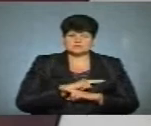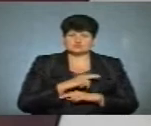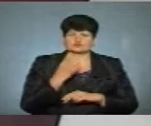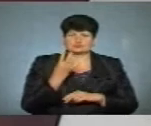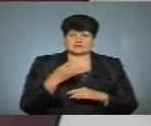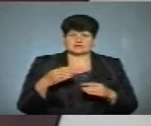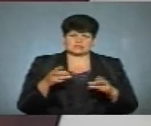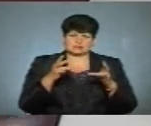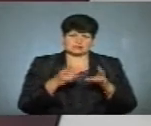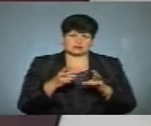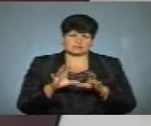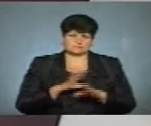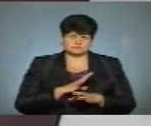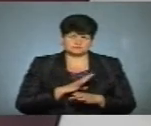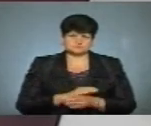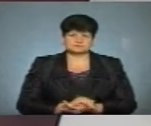травмувалися.